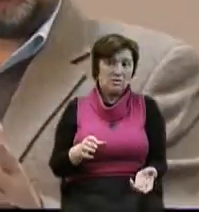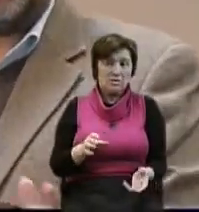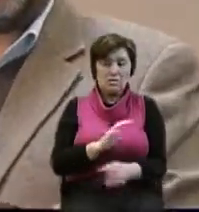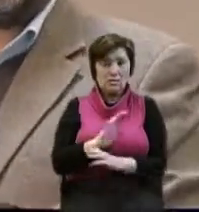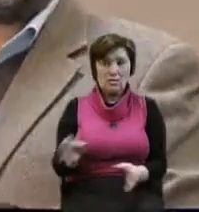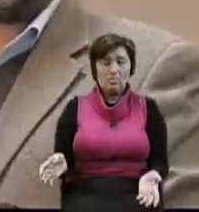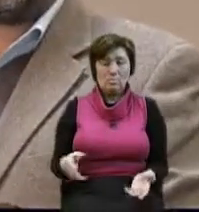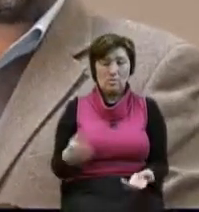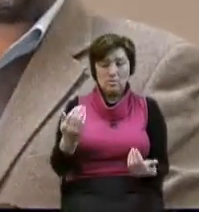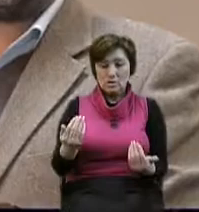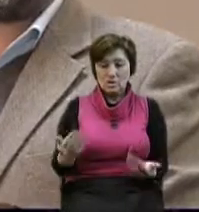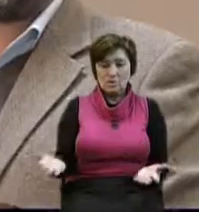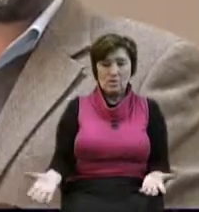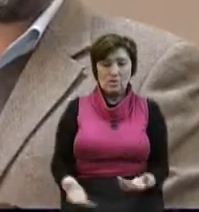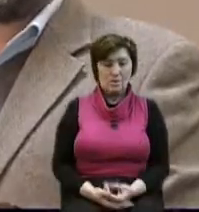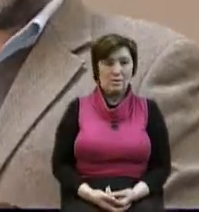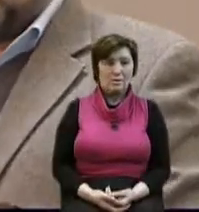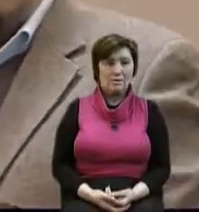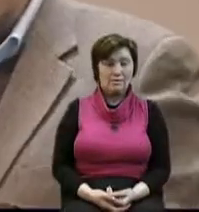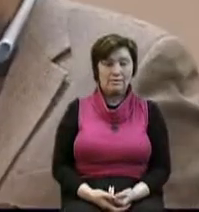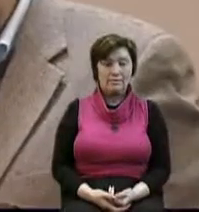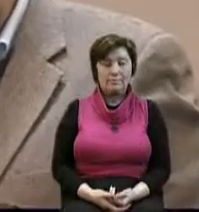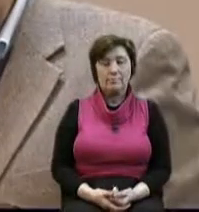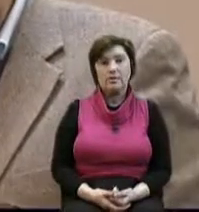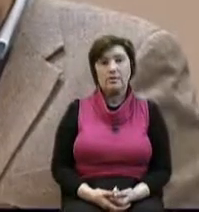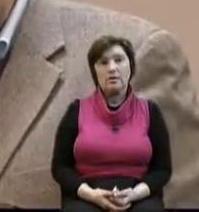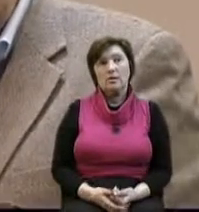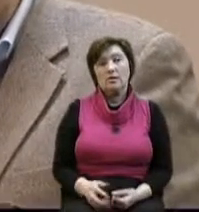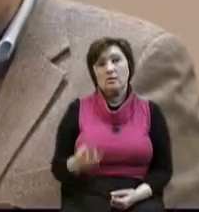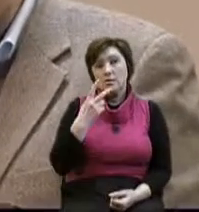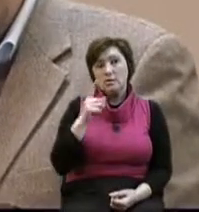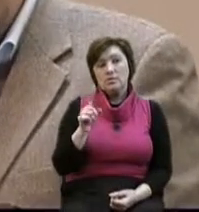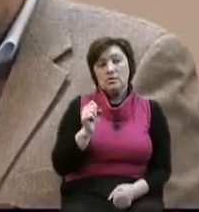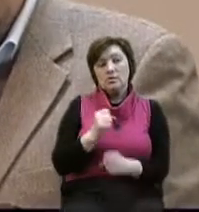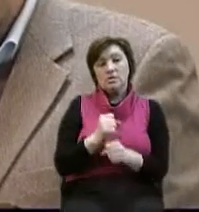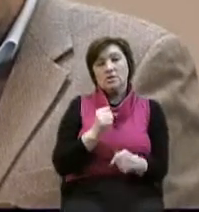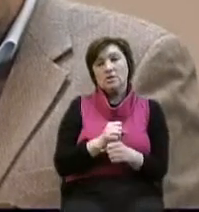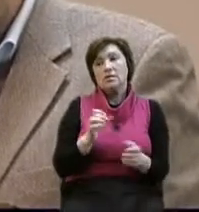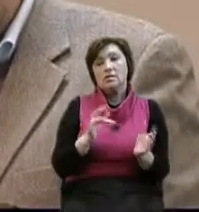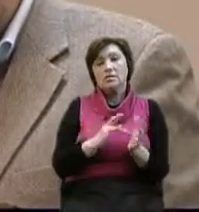мере, в этот день. Но мы видим, что делает Иисус.